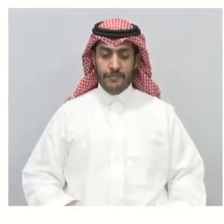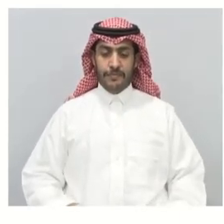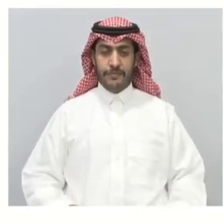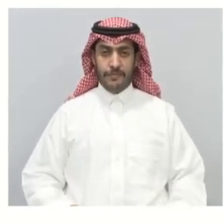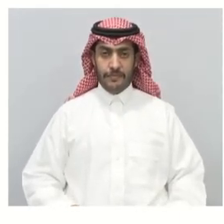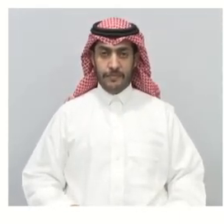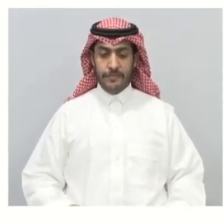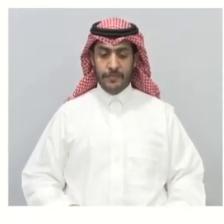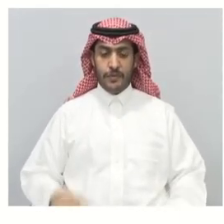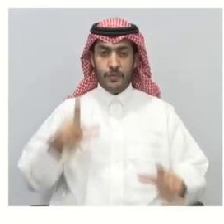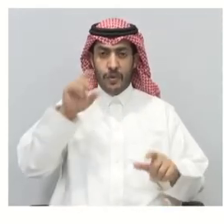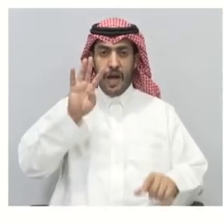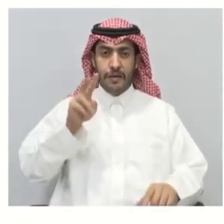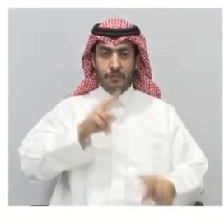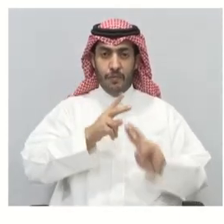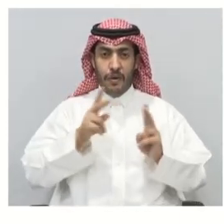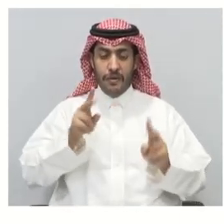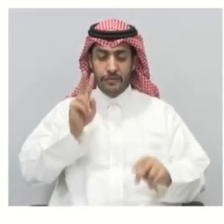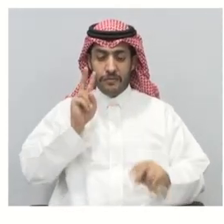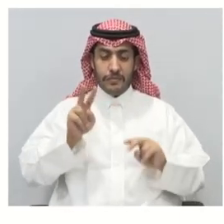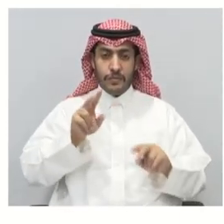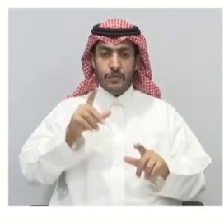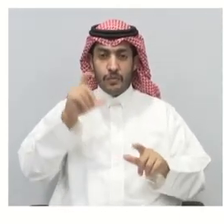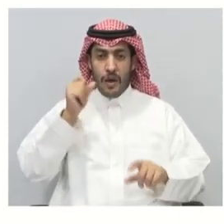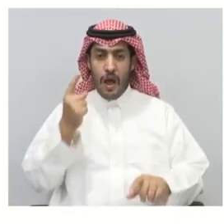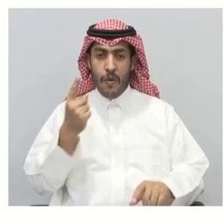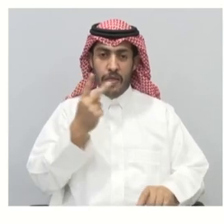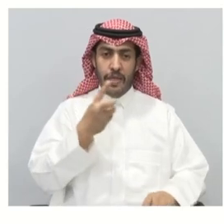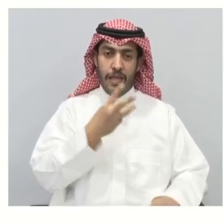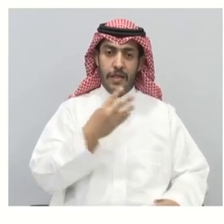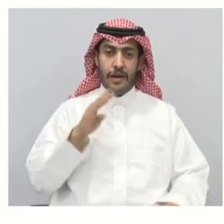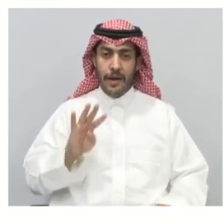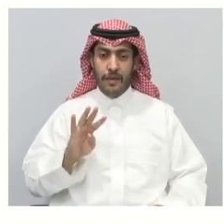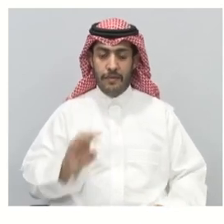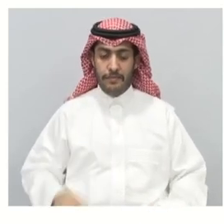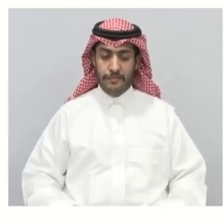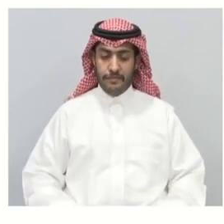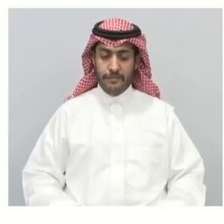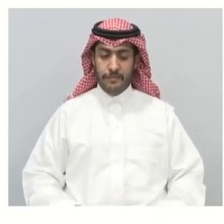لاحظ اربع صور صور الاولى والثانيه والثالثه والرابعه